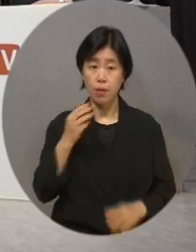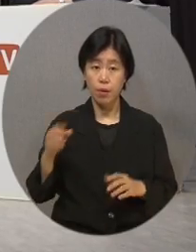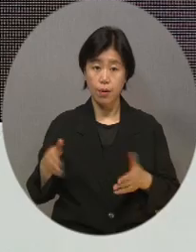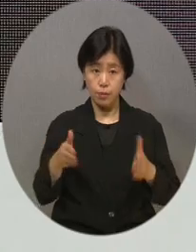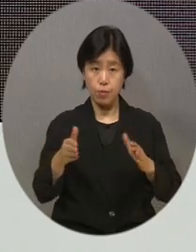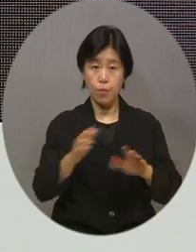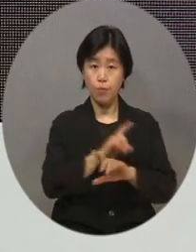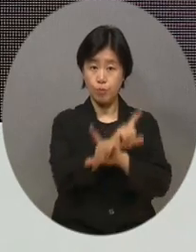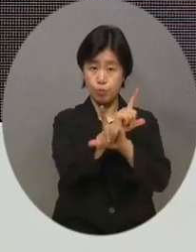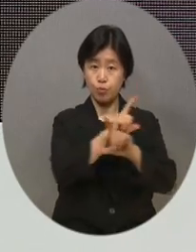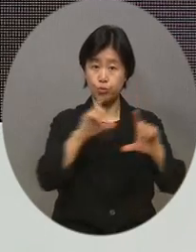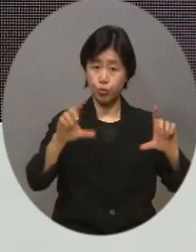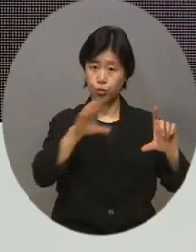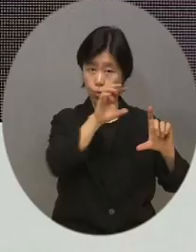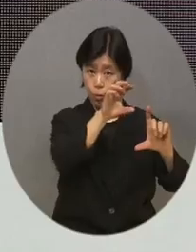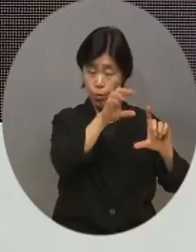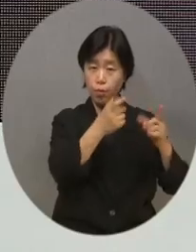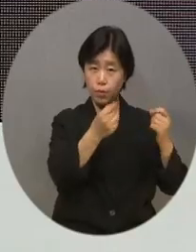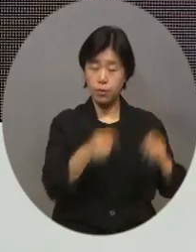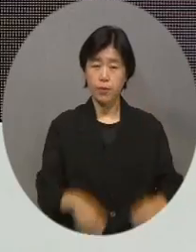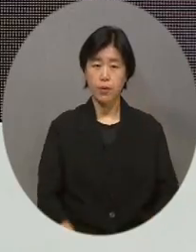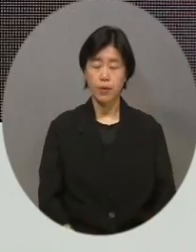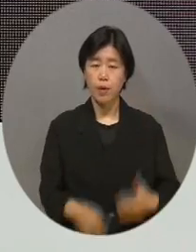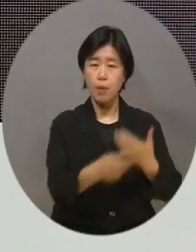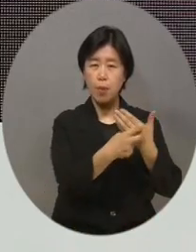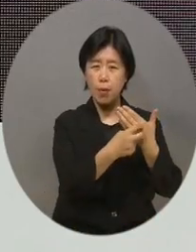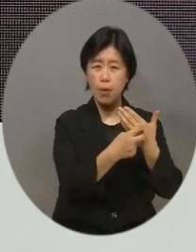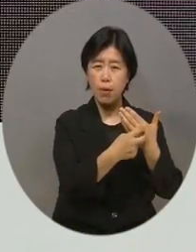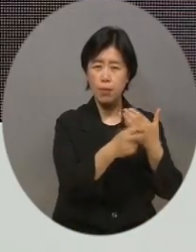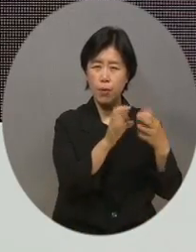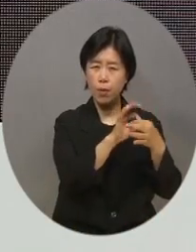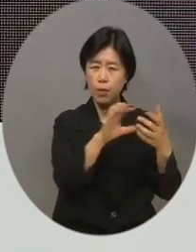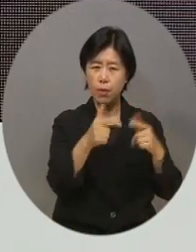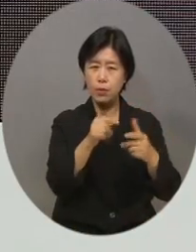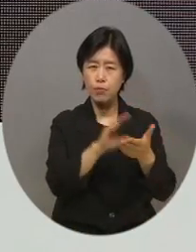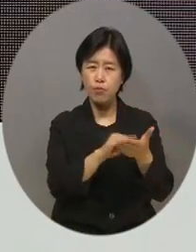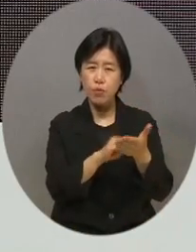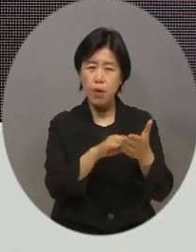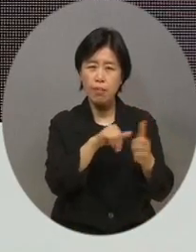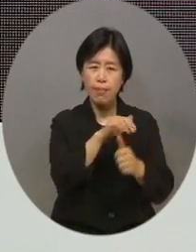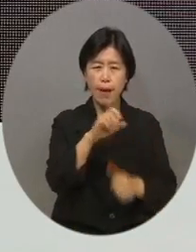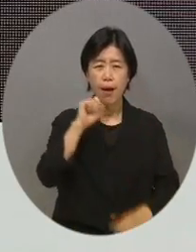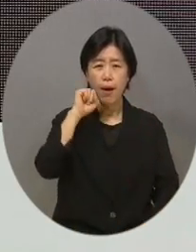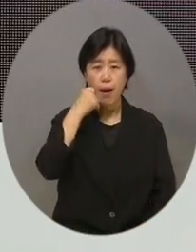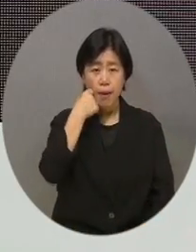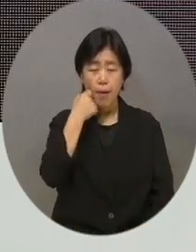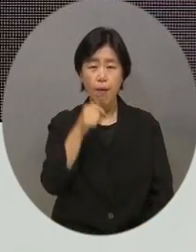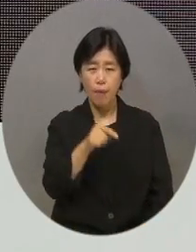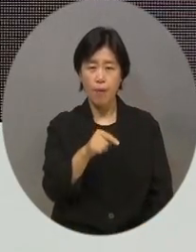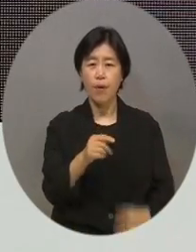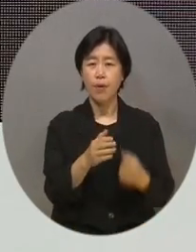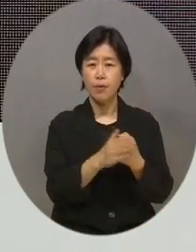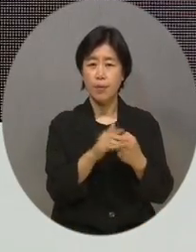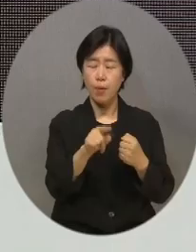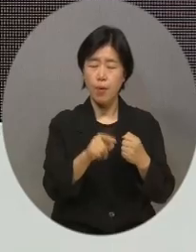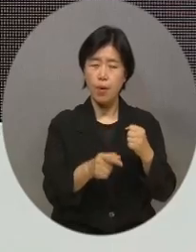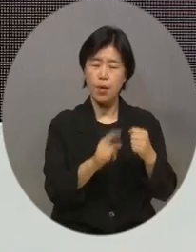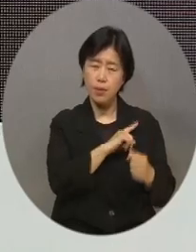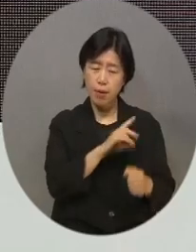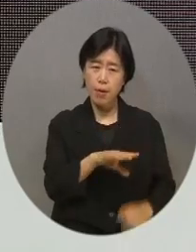의료 소외 지역을 줄이기 위하고 가장 이제 그런 부분들을 시급하게 해결해야 될 부분이 어떤